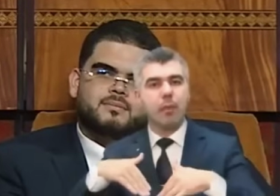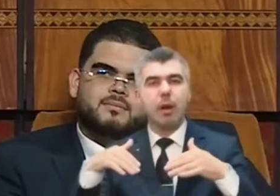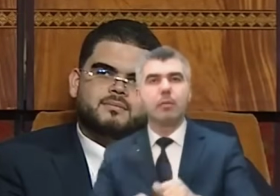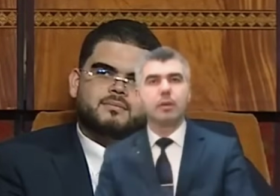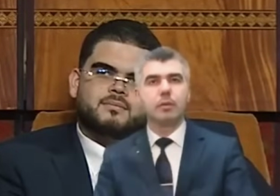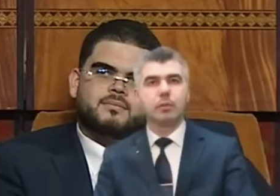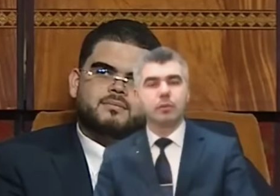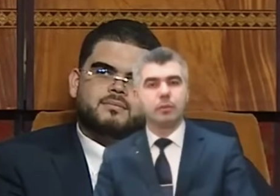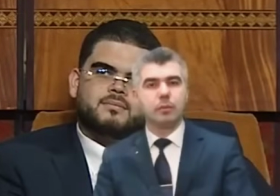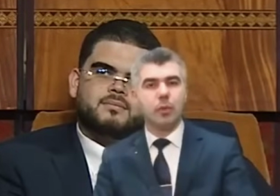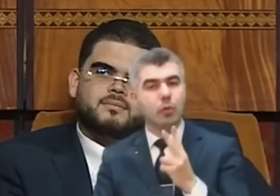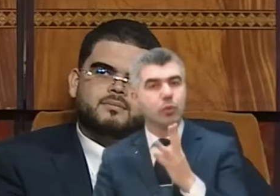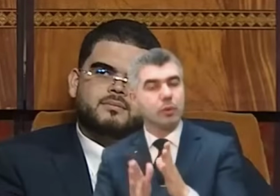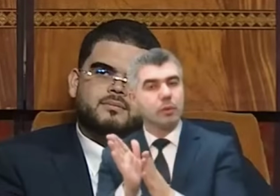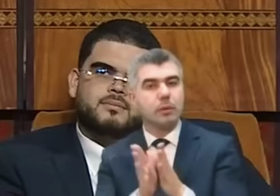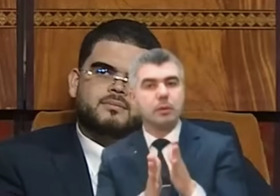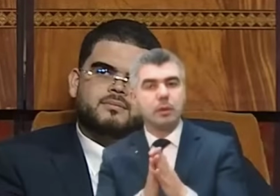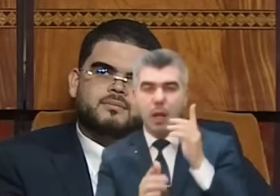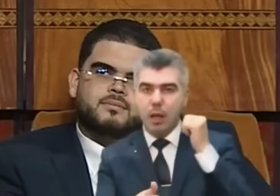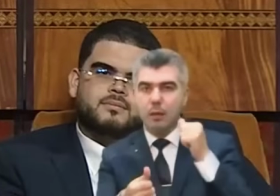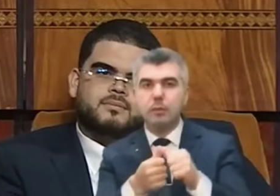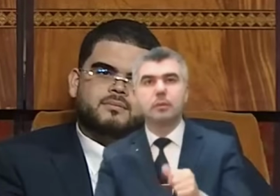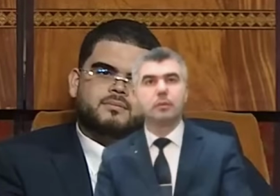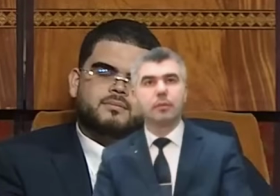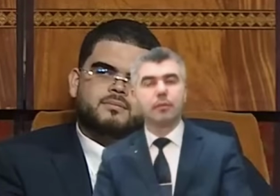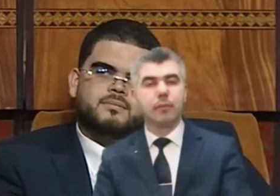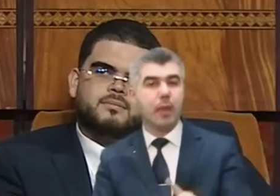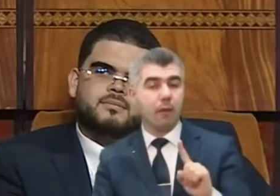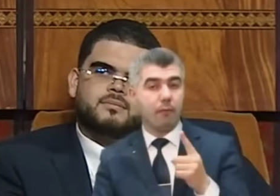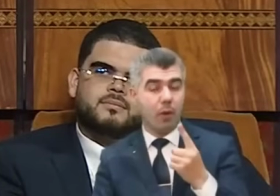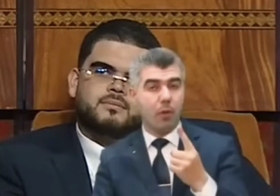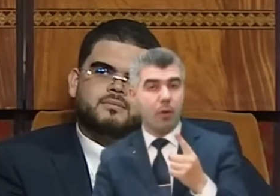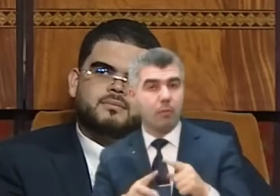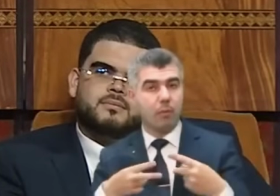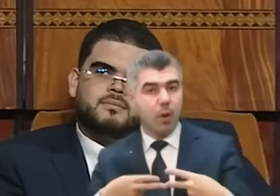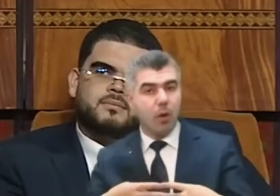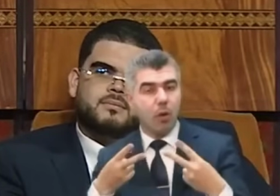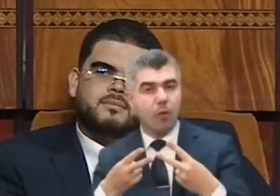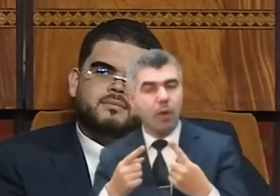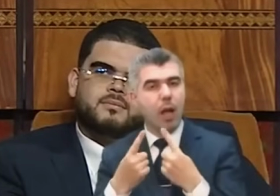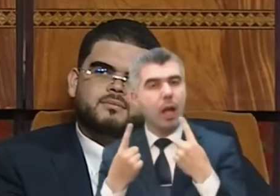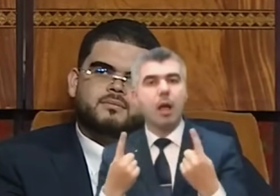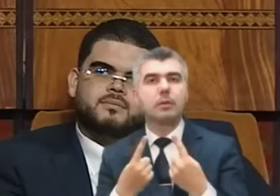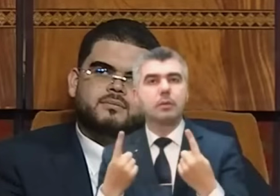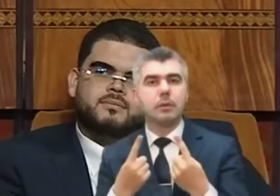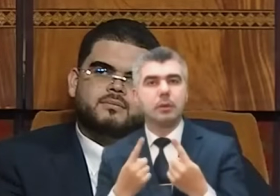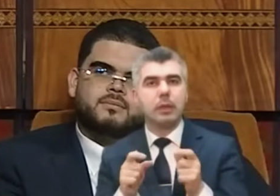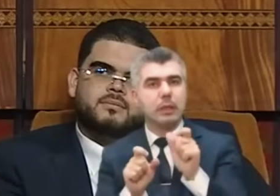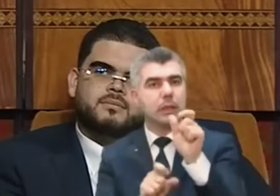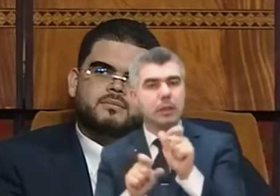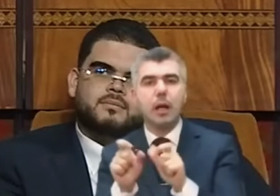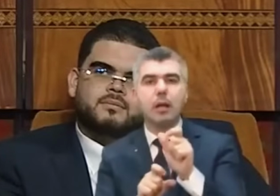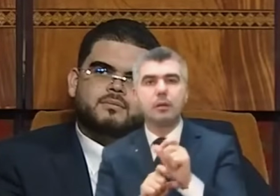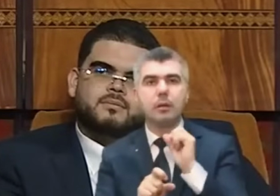جوج الحالات غادي ندق جوج الحالات. الحالة الأولى هو أن في بداية الجلسة طبيعي جدا أن السادة النواب والسيدات